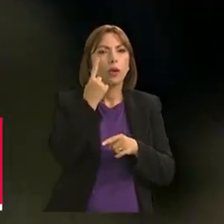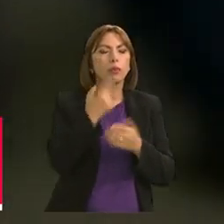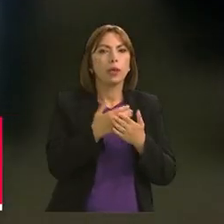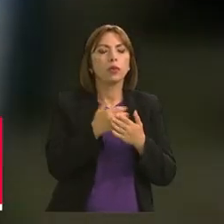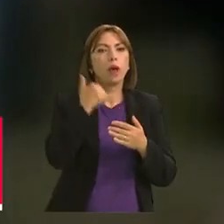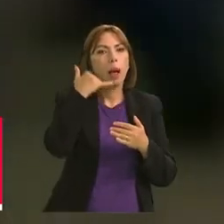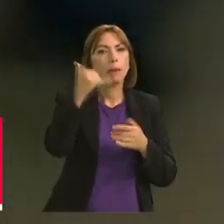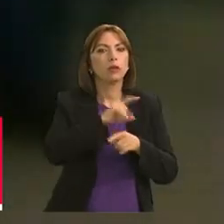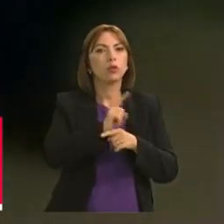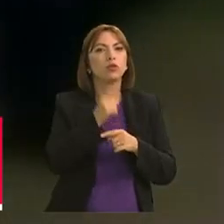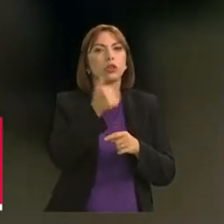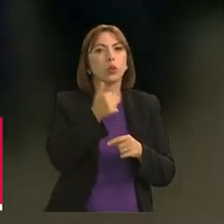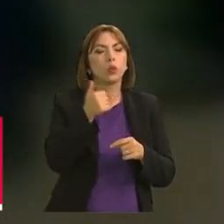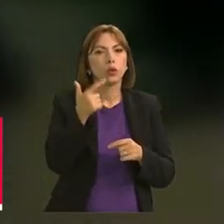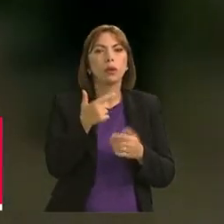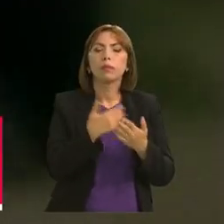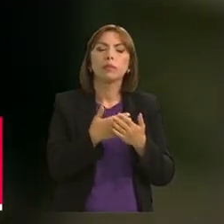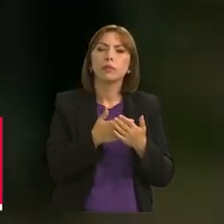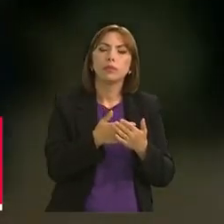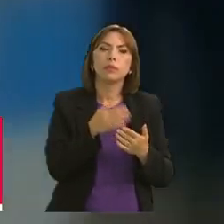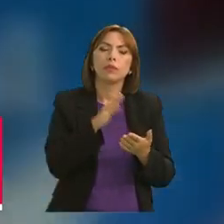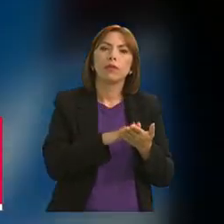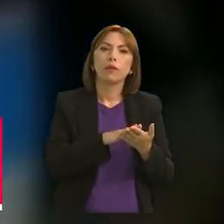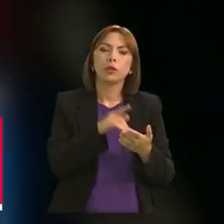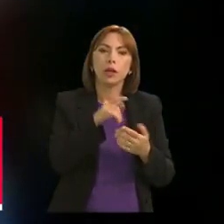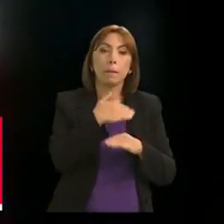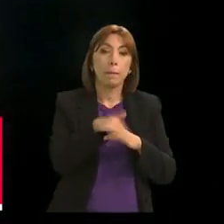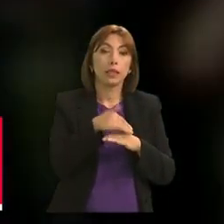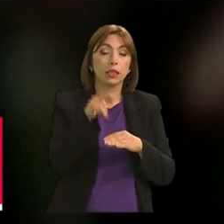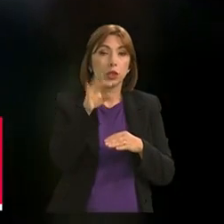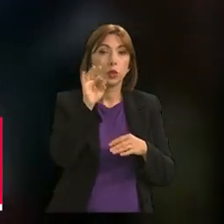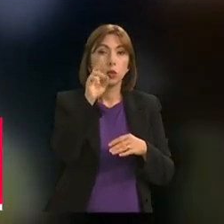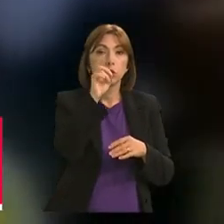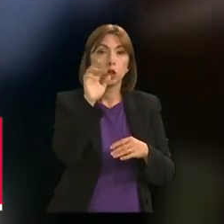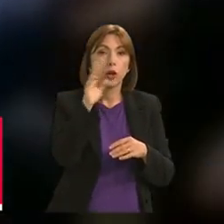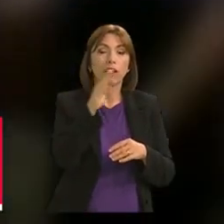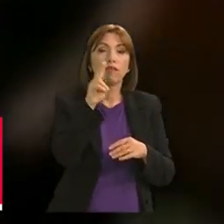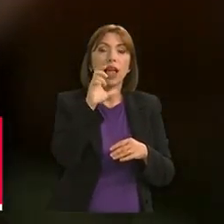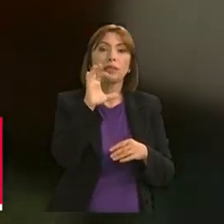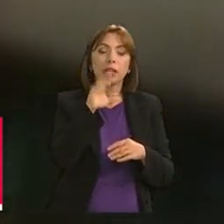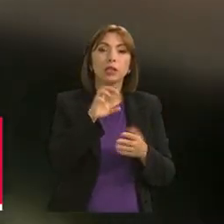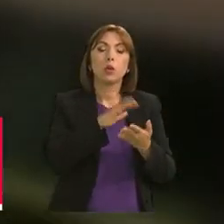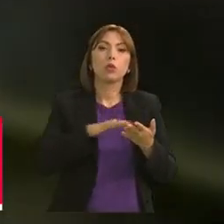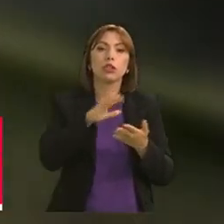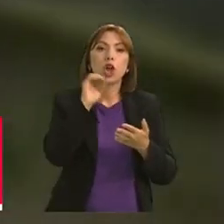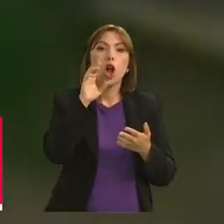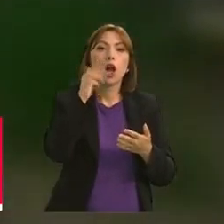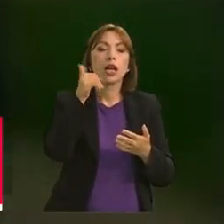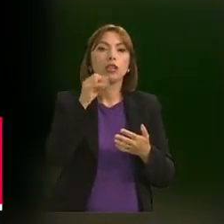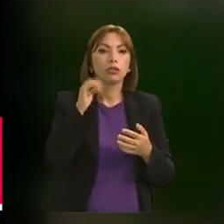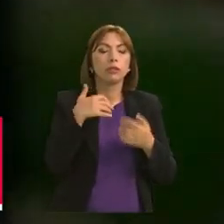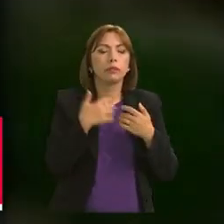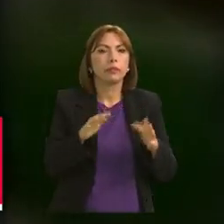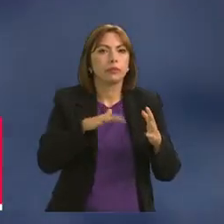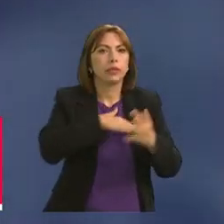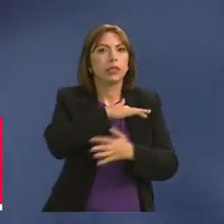Urgență 112 cu privire la faptul că pe strada Tudor Vladimirescu din municipiul Orăștie s-ar fi iscat